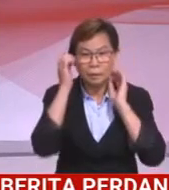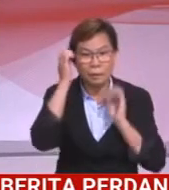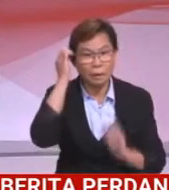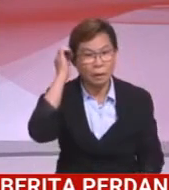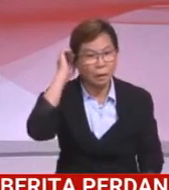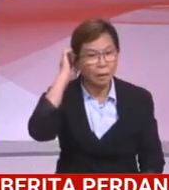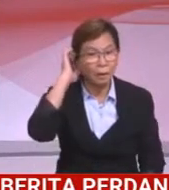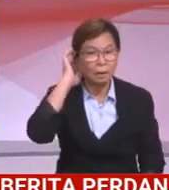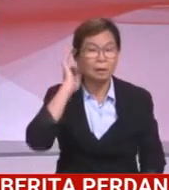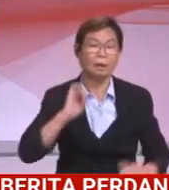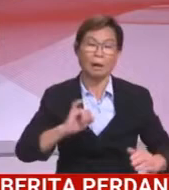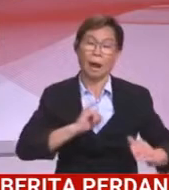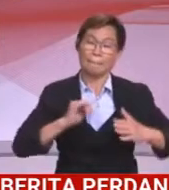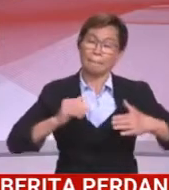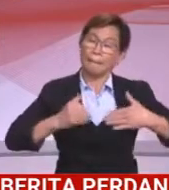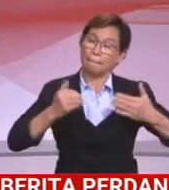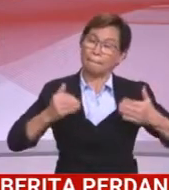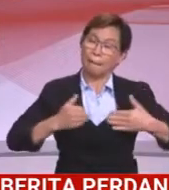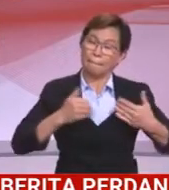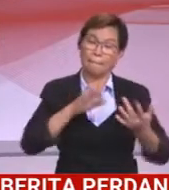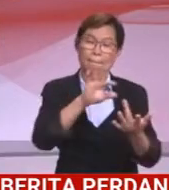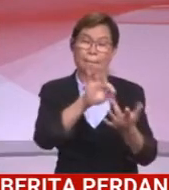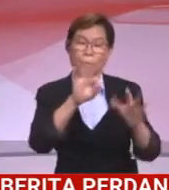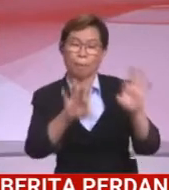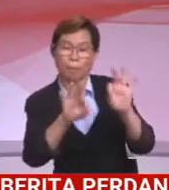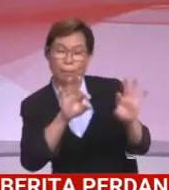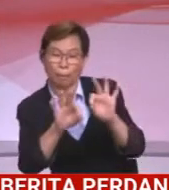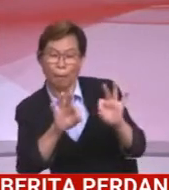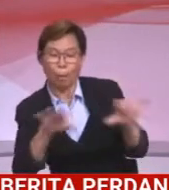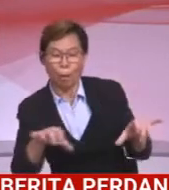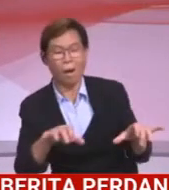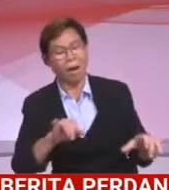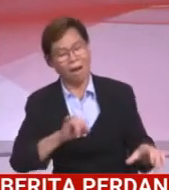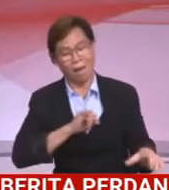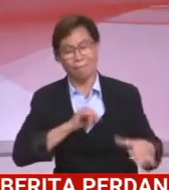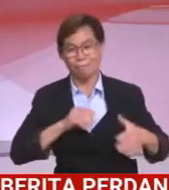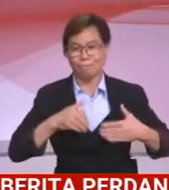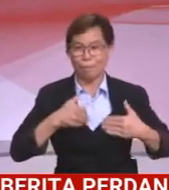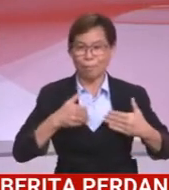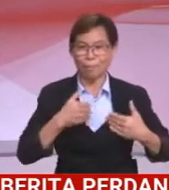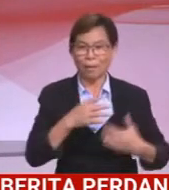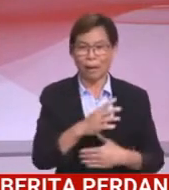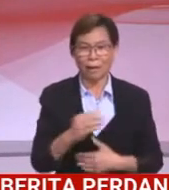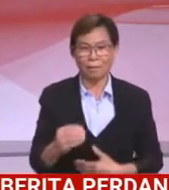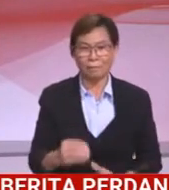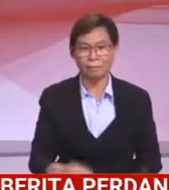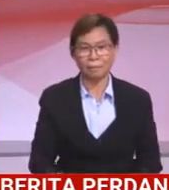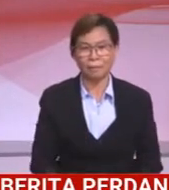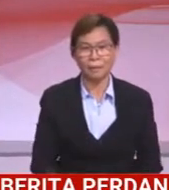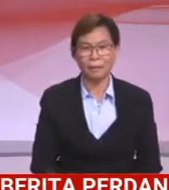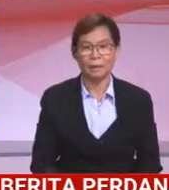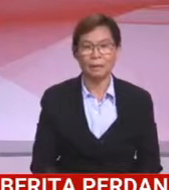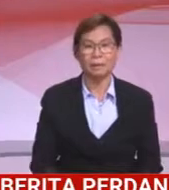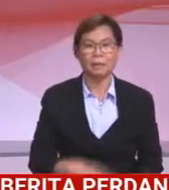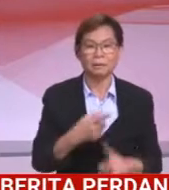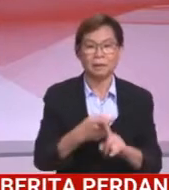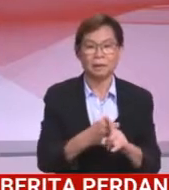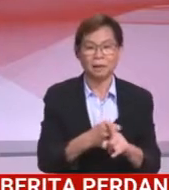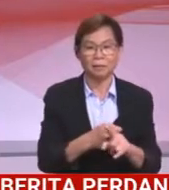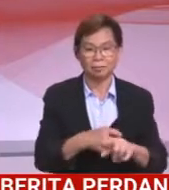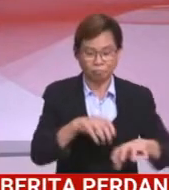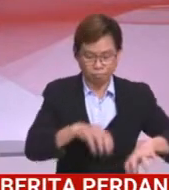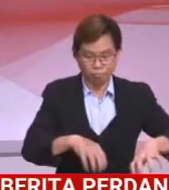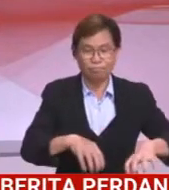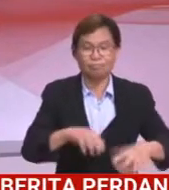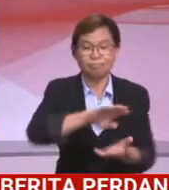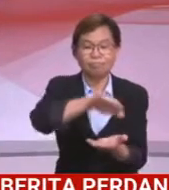I'm very happy with the selection that have been Made and dan juga dari segi posisi